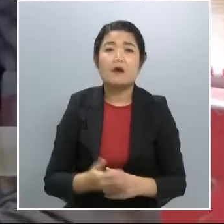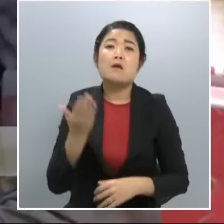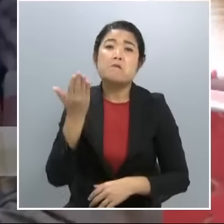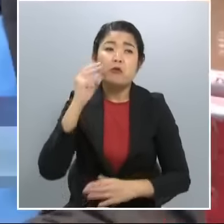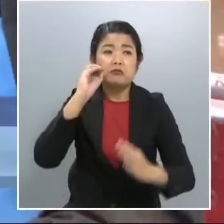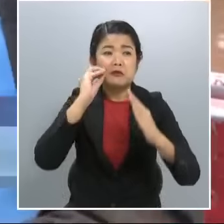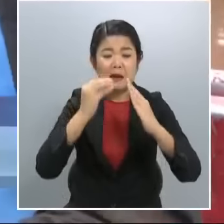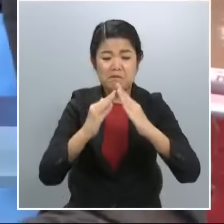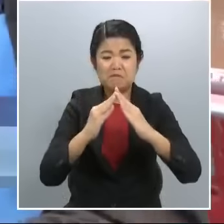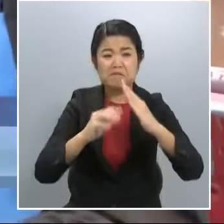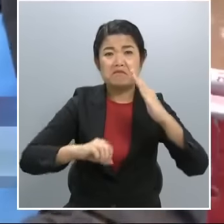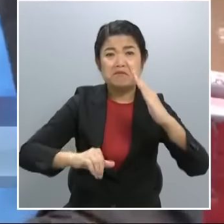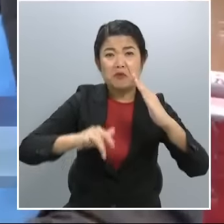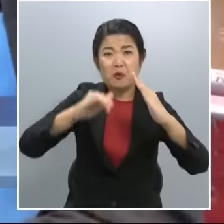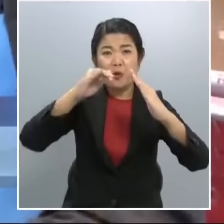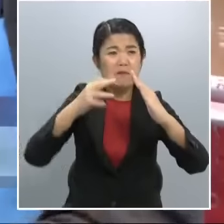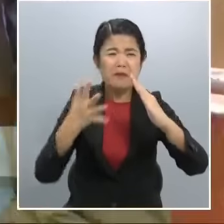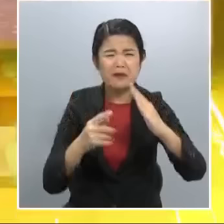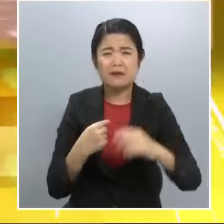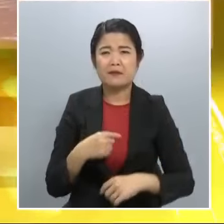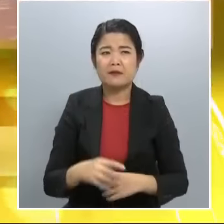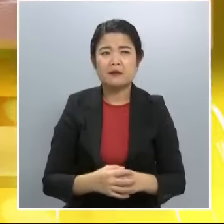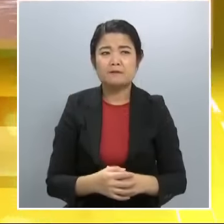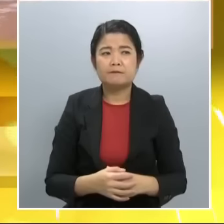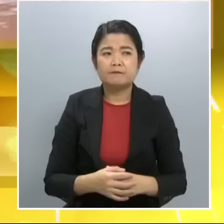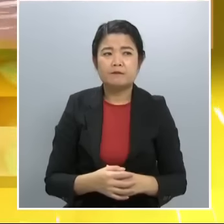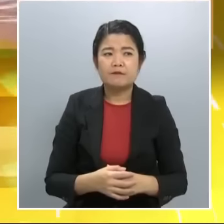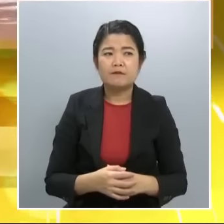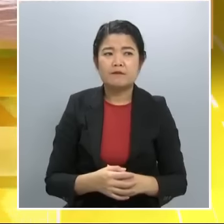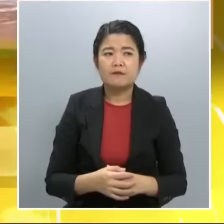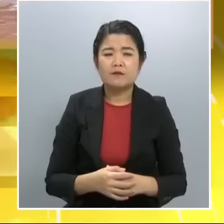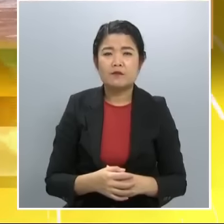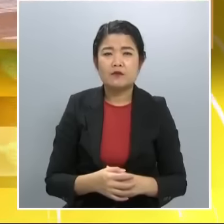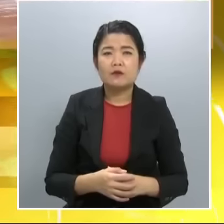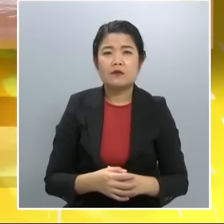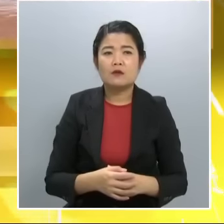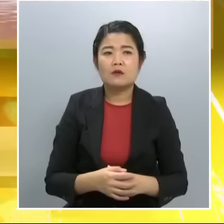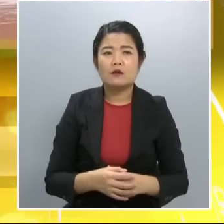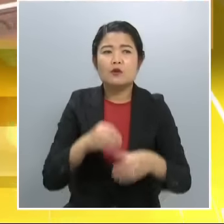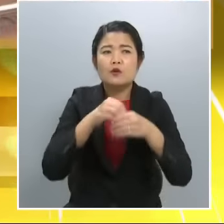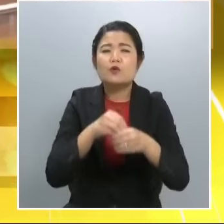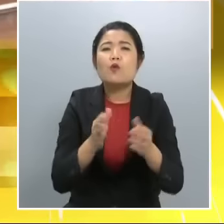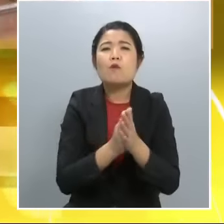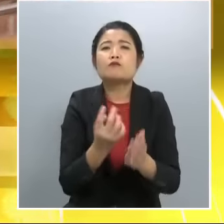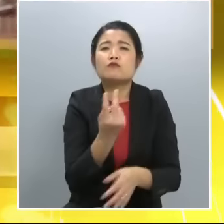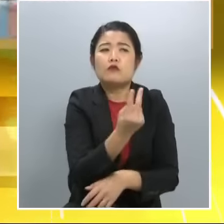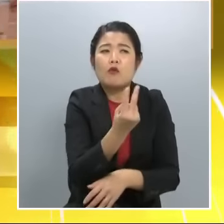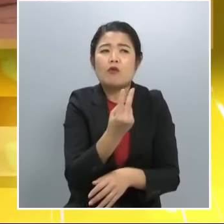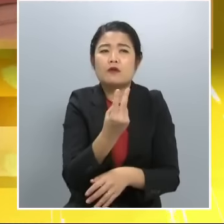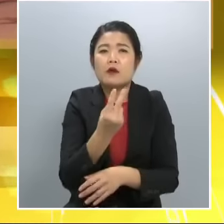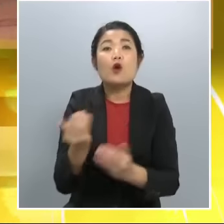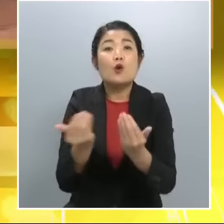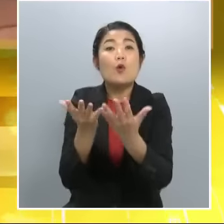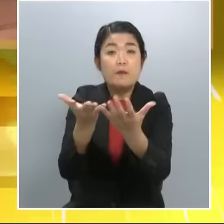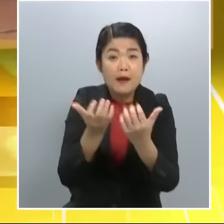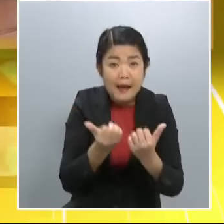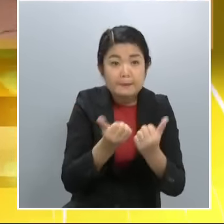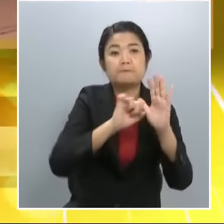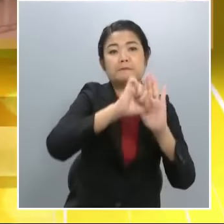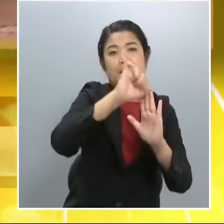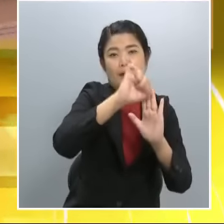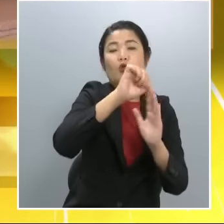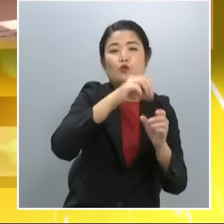นี้ไงท่วมแต่ไม่ขนาดนี้เป็นห่วงแกก็อยู่กัน 2คนอยู่เชียงใหม่แกรับไปอยู่เชียงใหม่แล้วก็เป็นลูกสาว